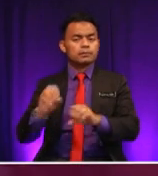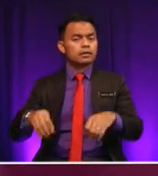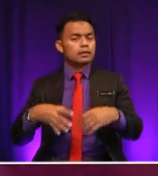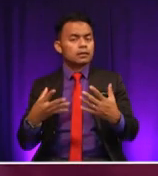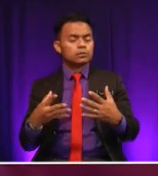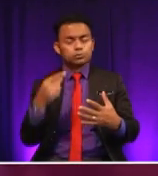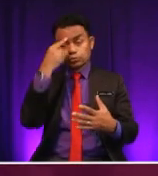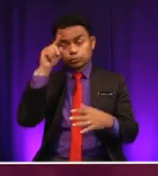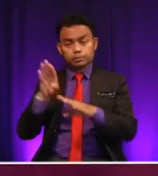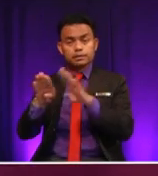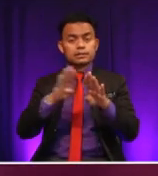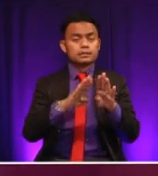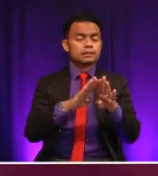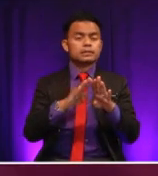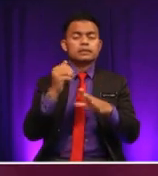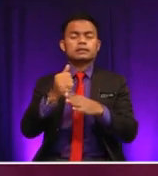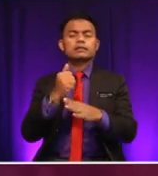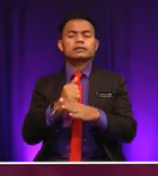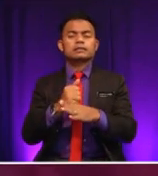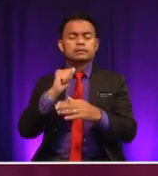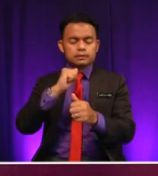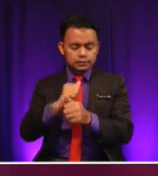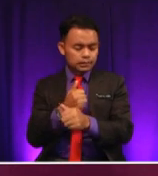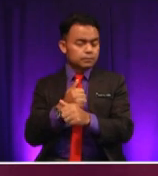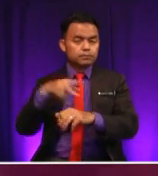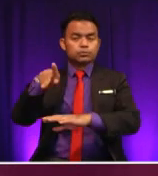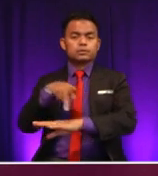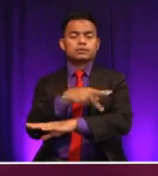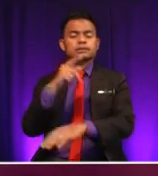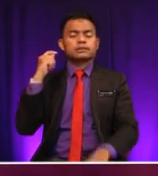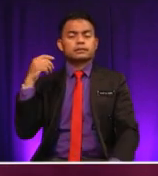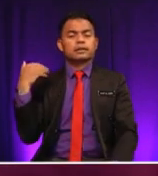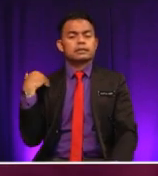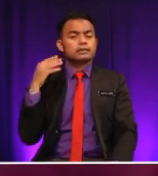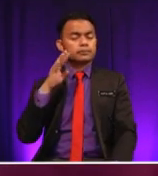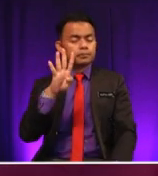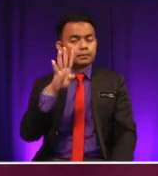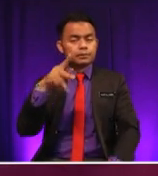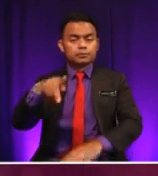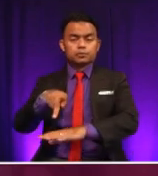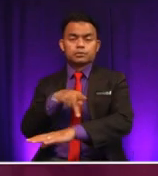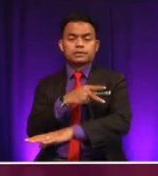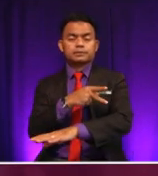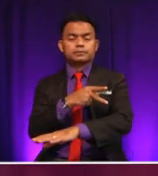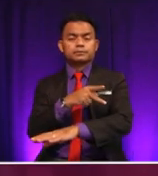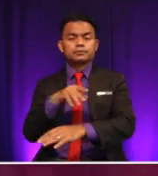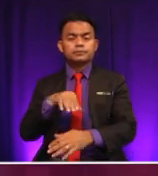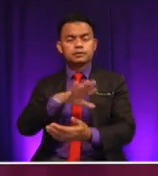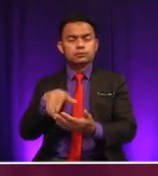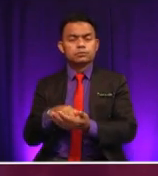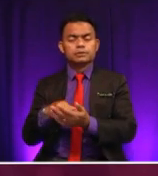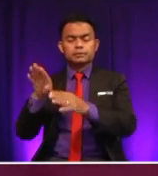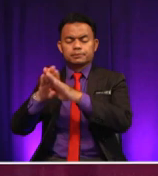puisi tadi Oke sobat sebagai mancing Islam tersebut bila disebut puisi Melayu tradisional jadi setiap ciri itu dia berbeda-beda